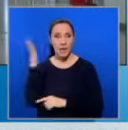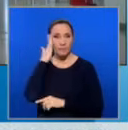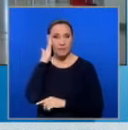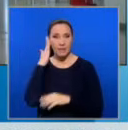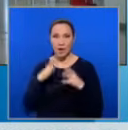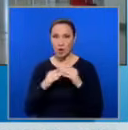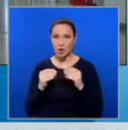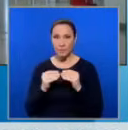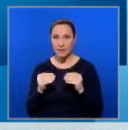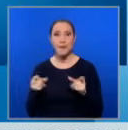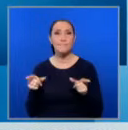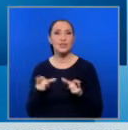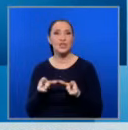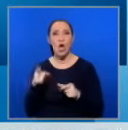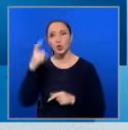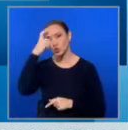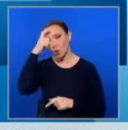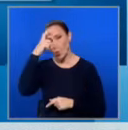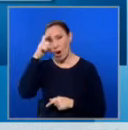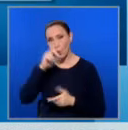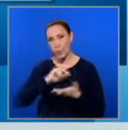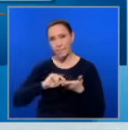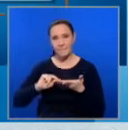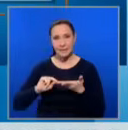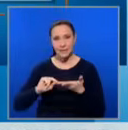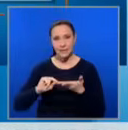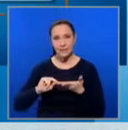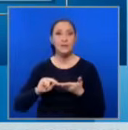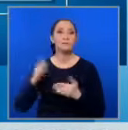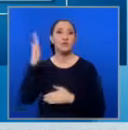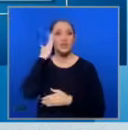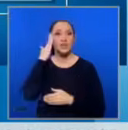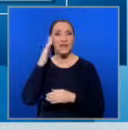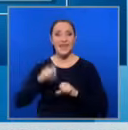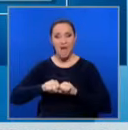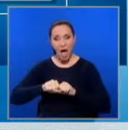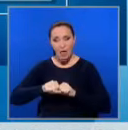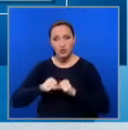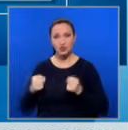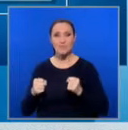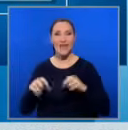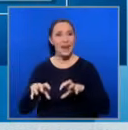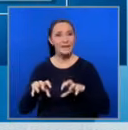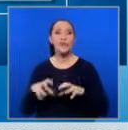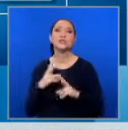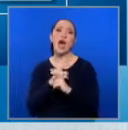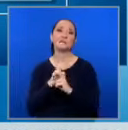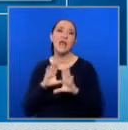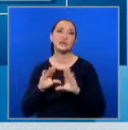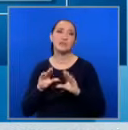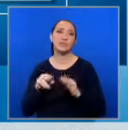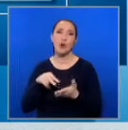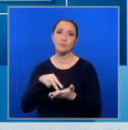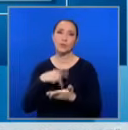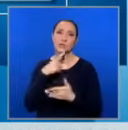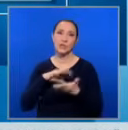на Румъния Марчел Чолако написа, че страната разчупва леда и че Австрия е смекчила позициите си